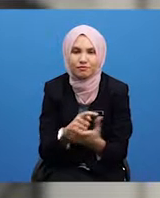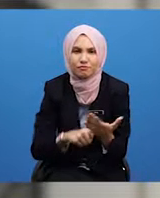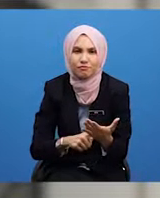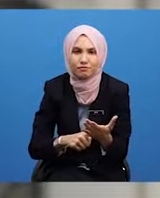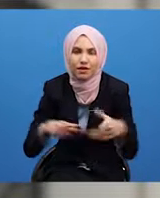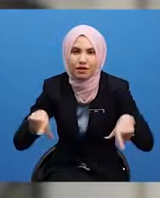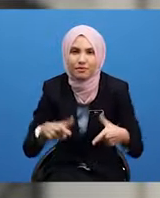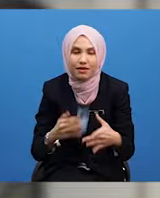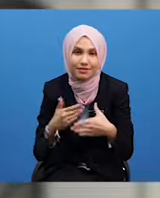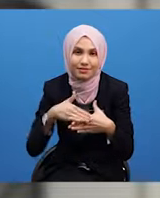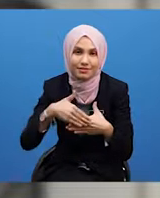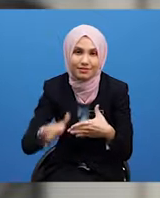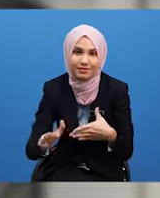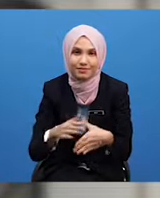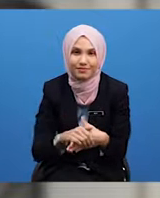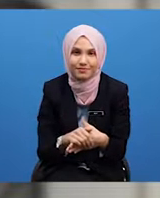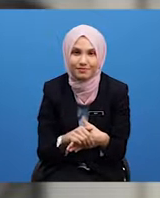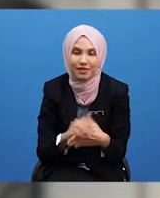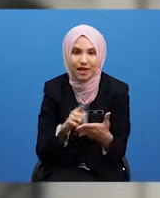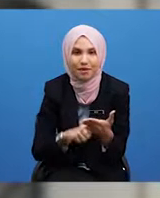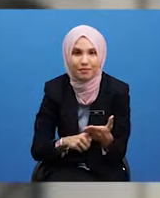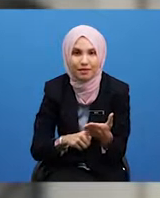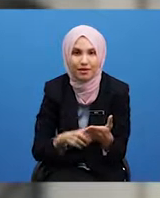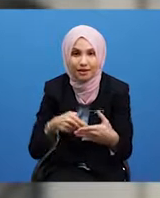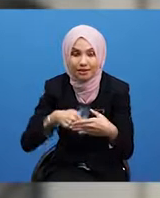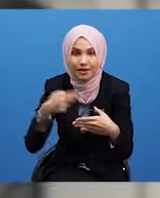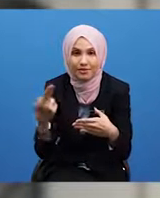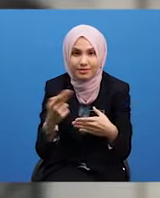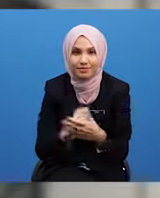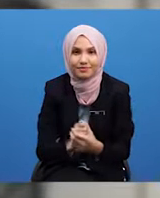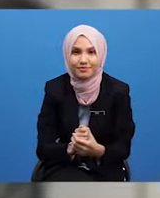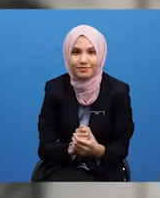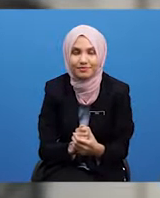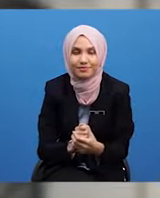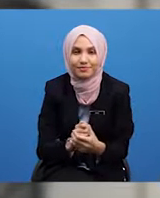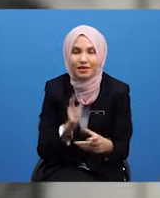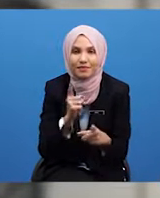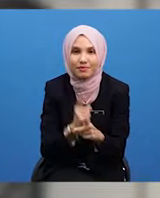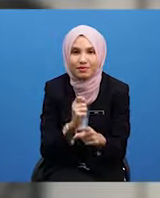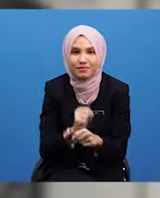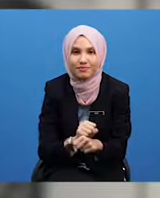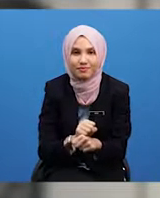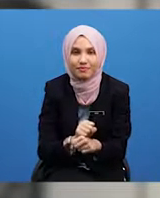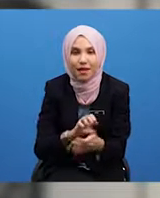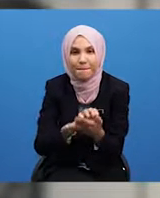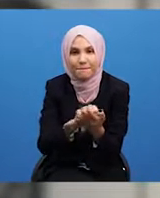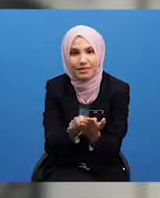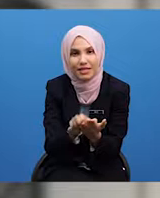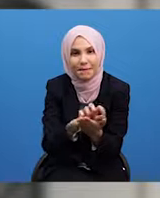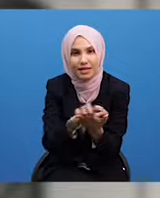berlaku seterusnya? Apakah yang akan terhasil? Ya, benar. Biji